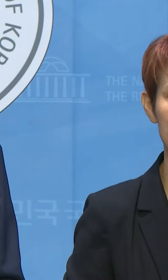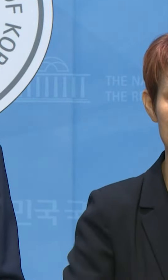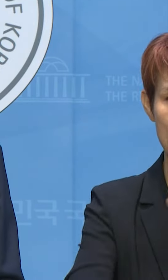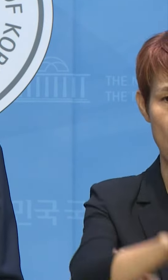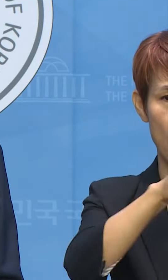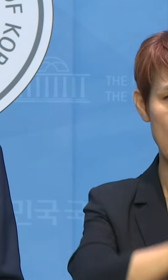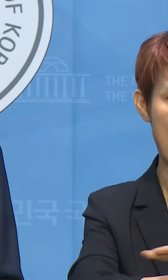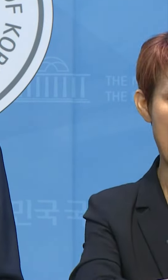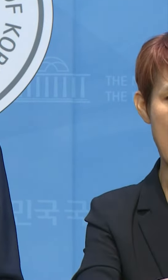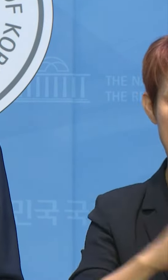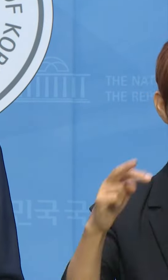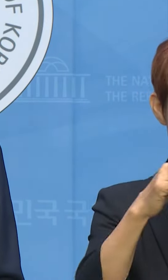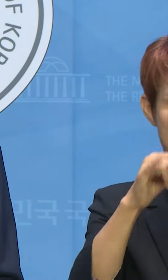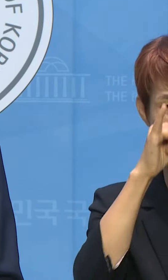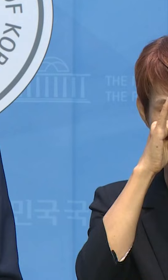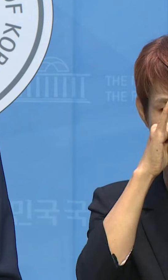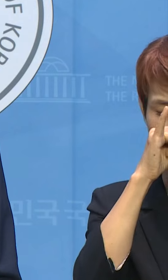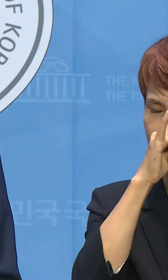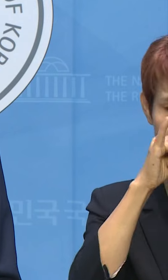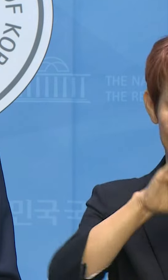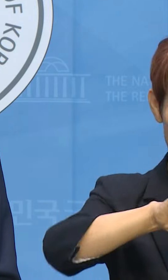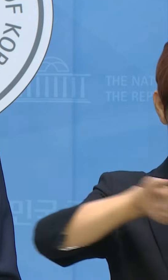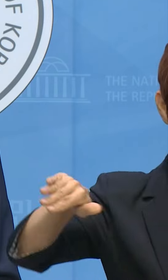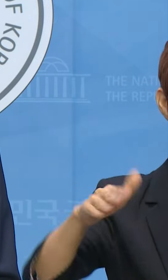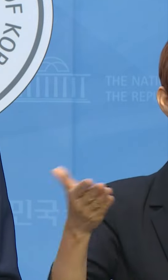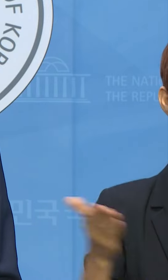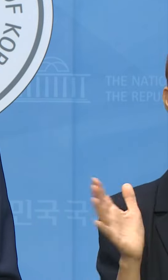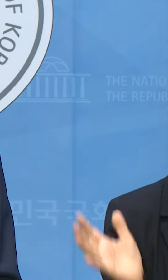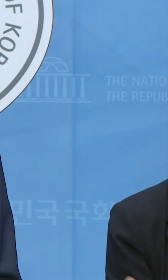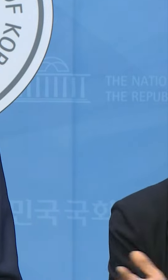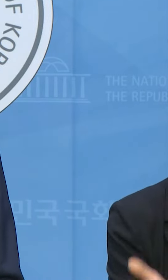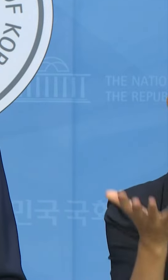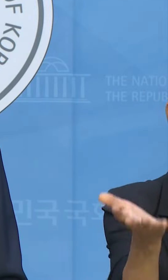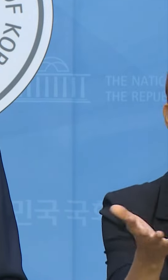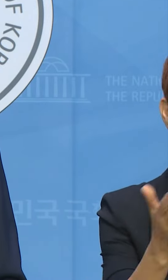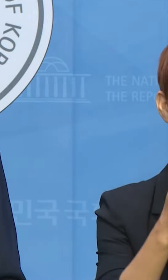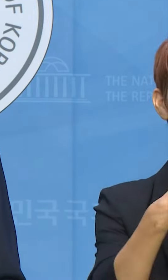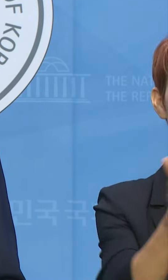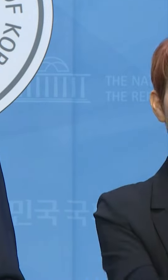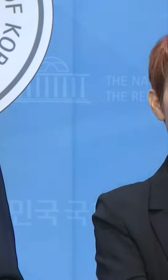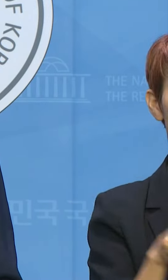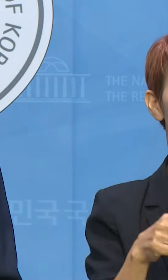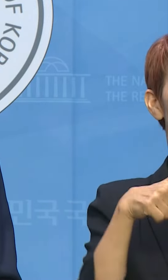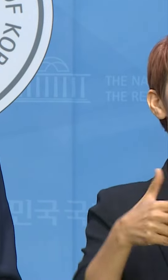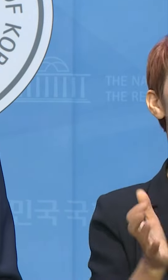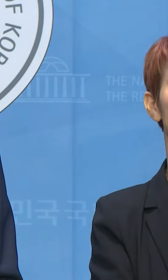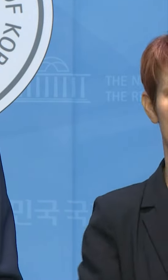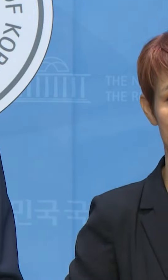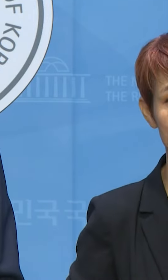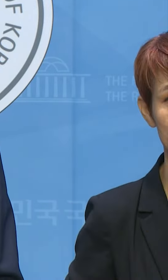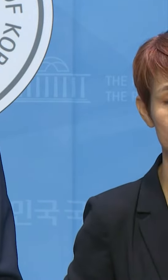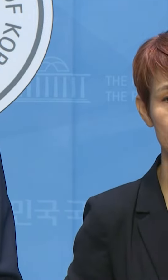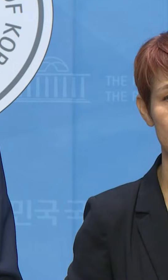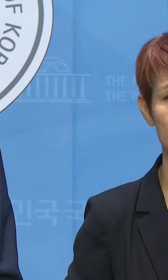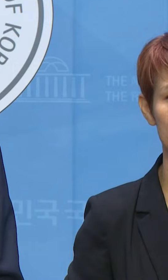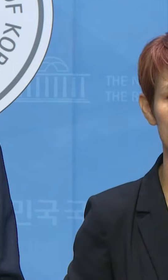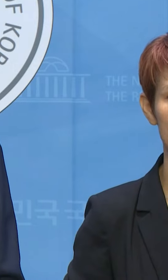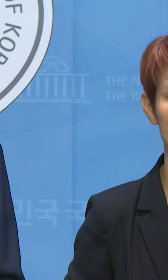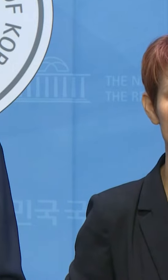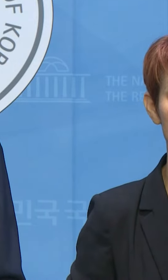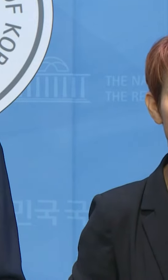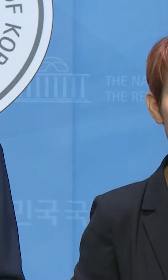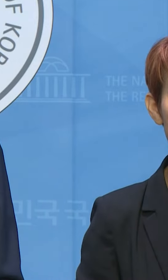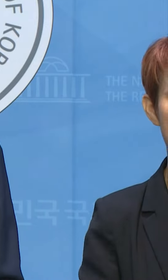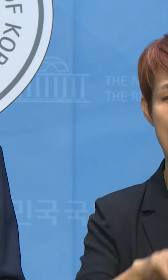대치로 꽉 막힌 국회를 일하도록 이끄는 정당은 바로 조국 혁신당 것입니다 교착